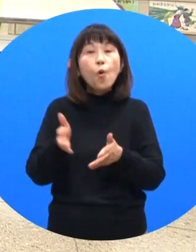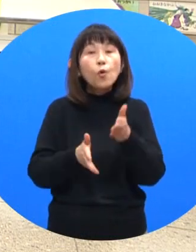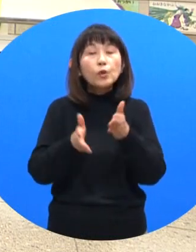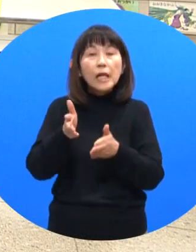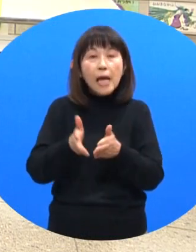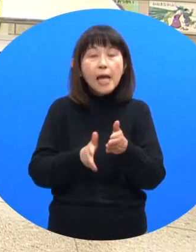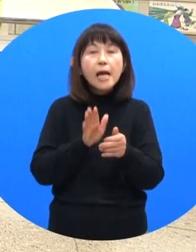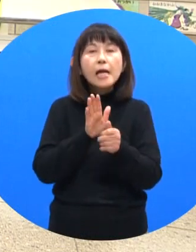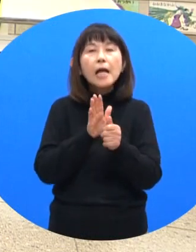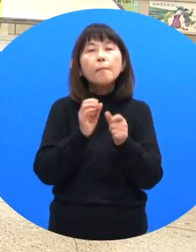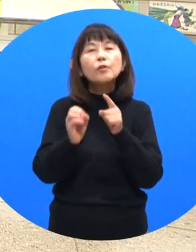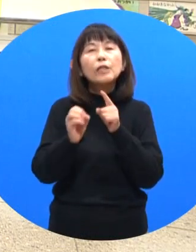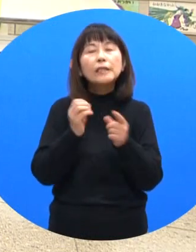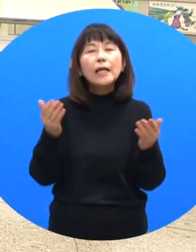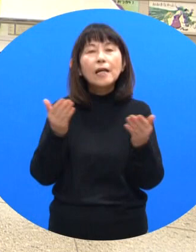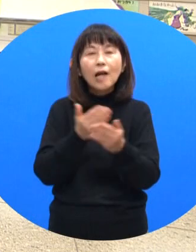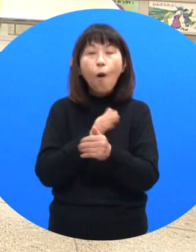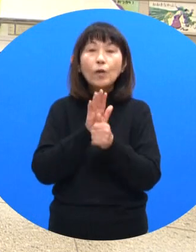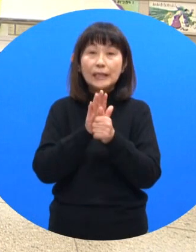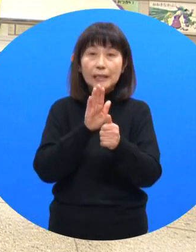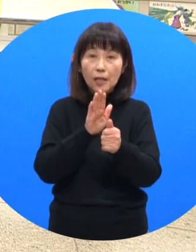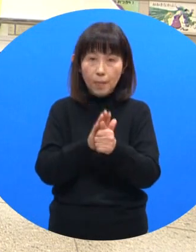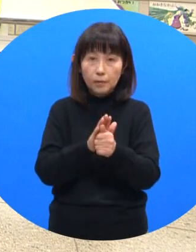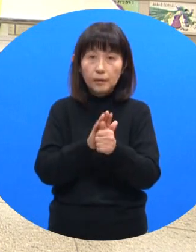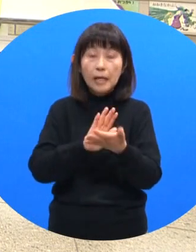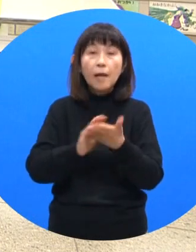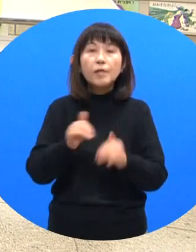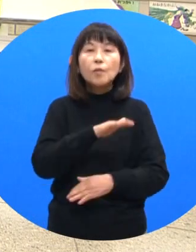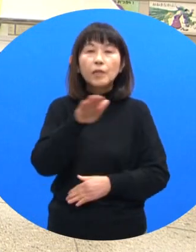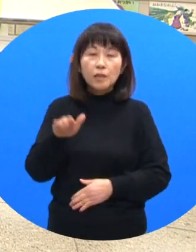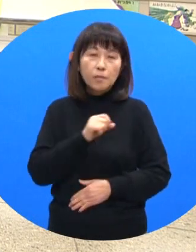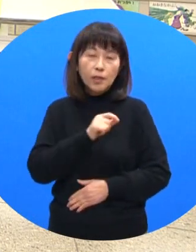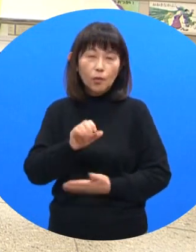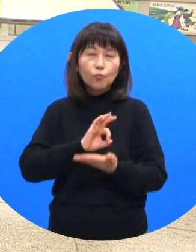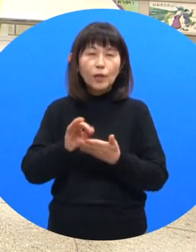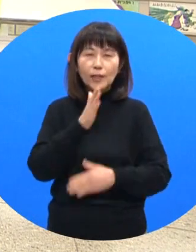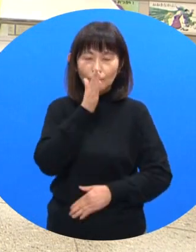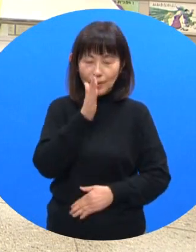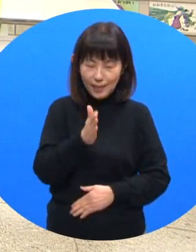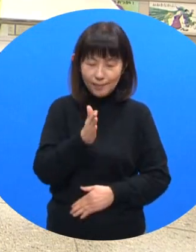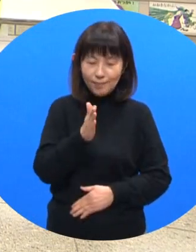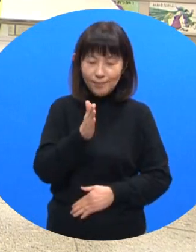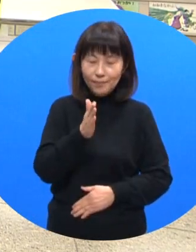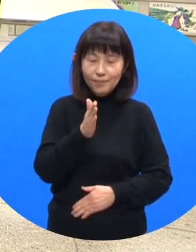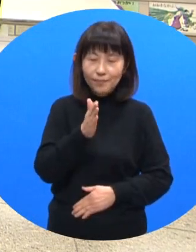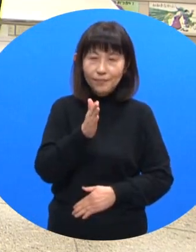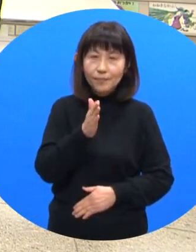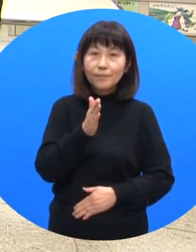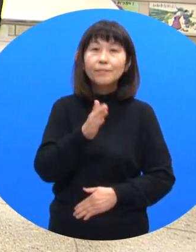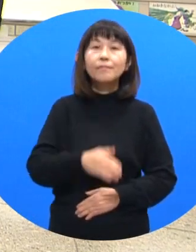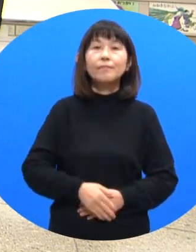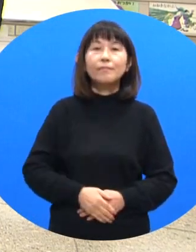サービスのデジタル化を支援していきます。県民の皆さんも積極的に利用してください。